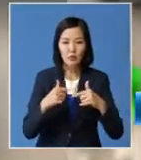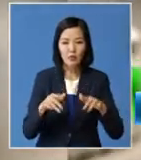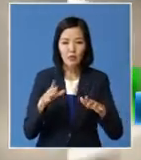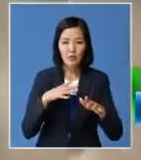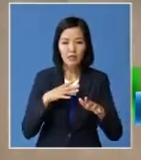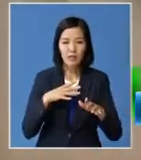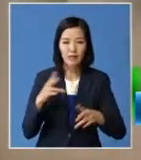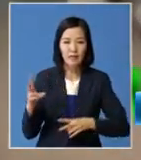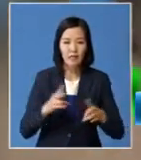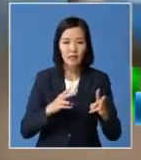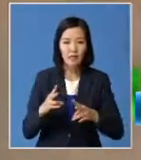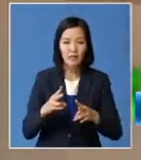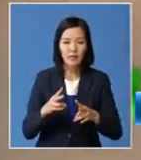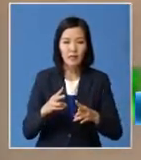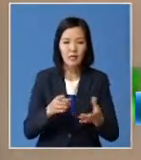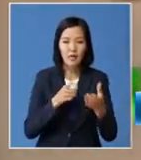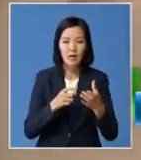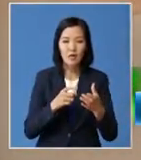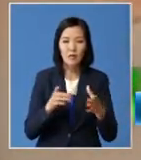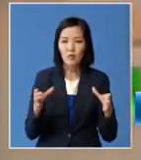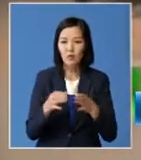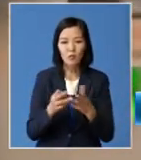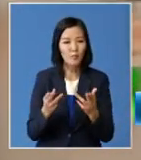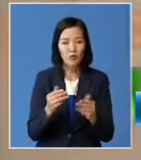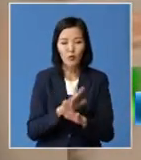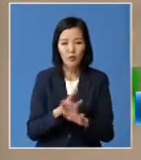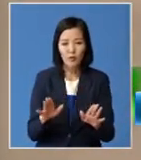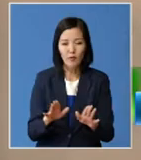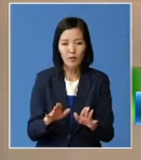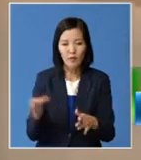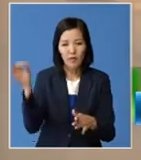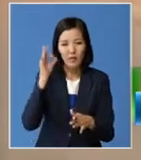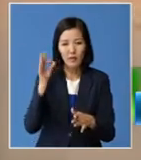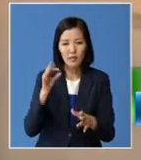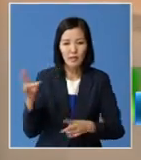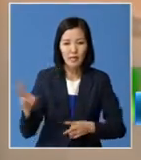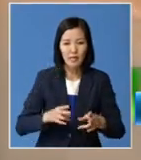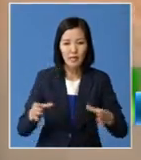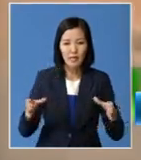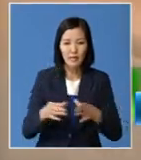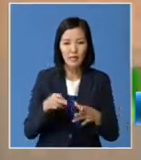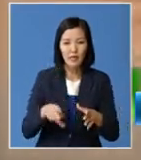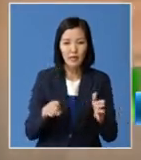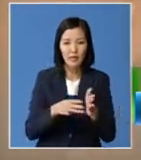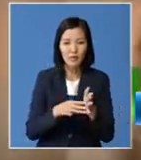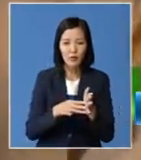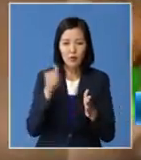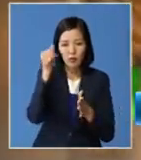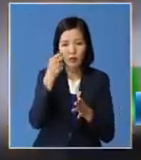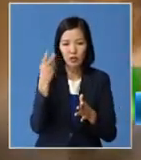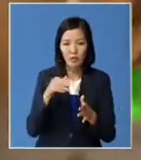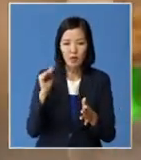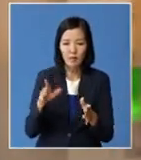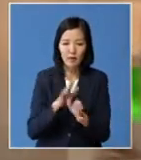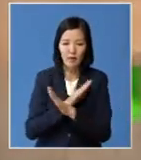Бірақ терактіні ешқандай қарулы топ мойнына алған жоқ. Еске салсақ, елде осы лаңкестік ұйым әрекетіне 2009 жылдан бері 20 мың адам